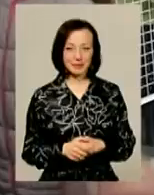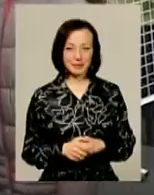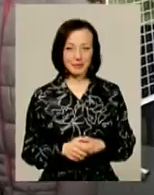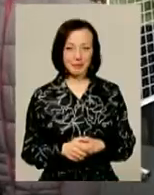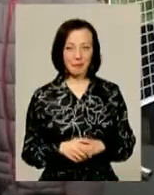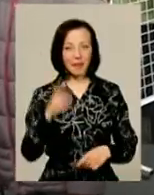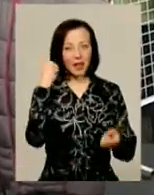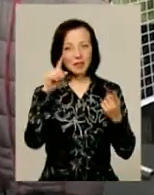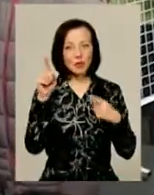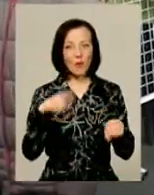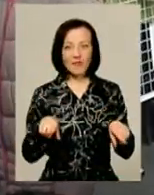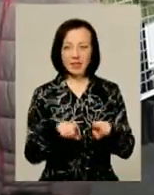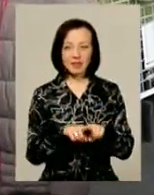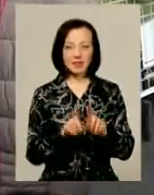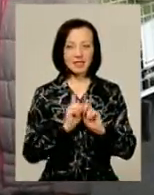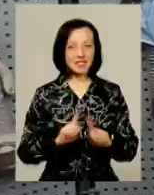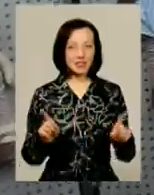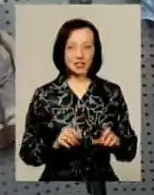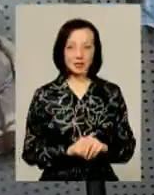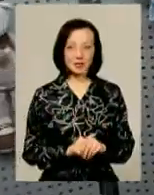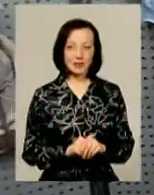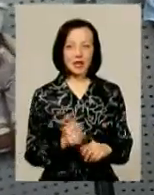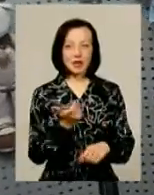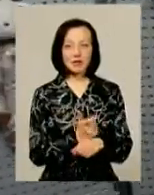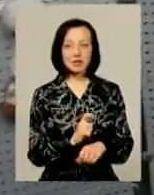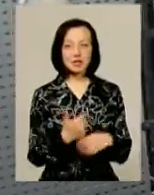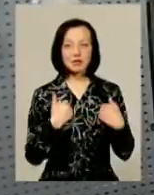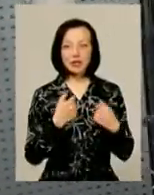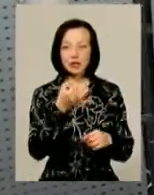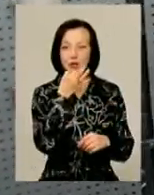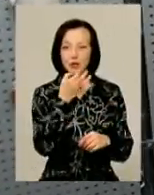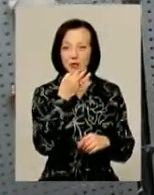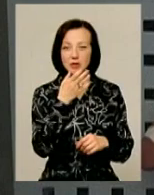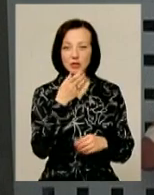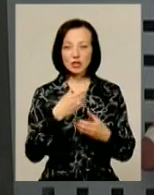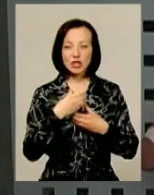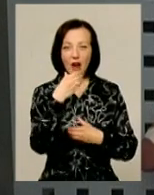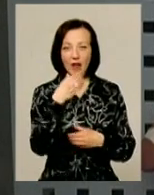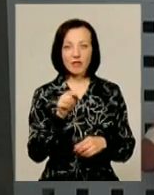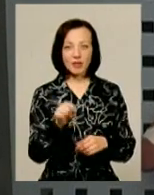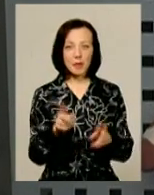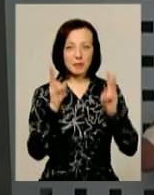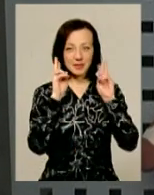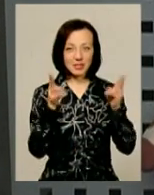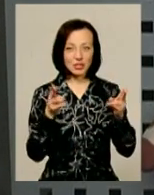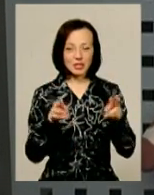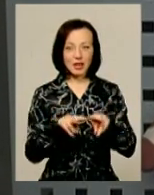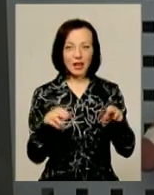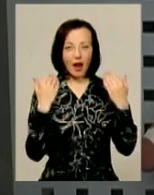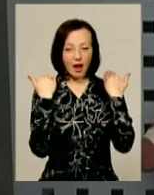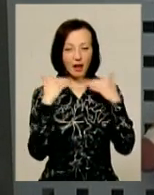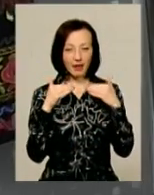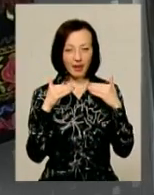які казкові, незвичні. Більше мені до вподоби жирафа. Вона підстрижена ніби